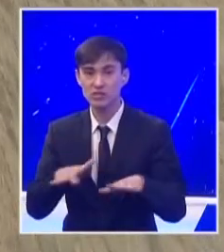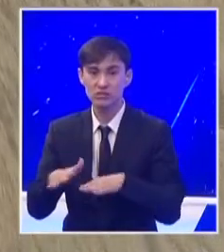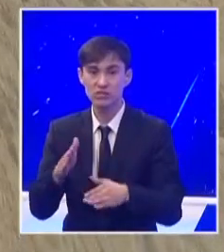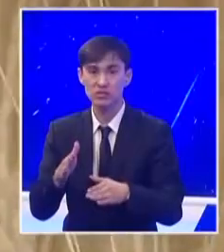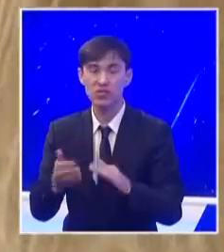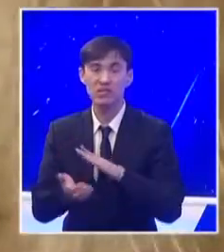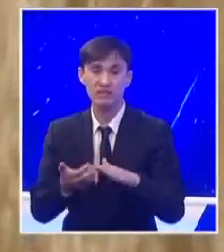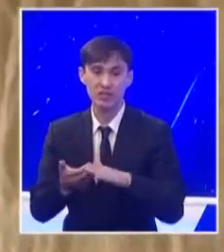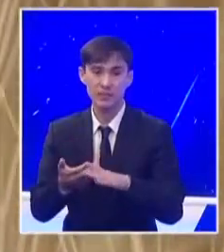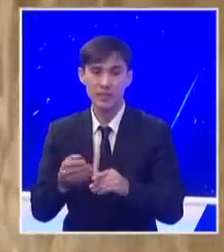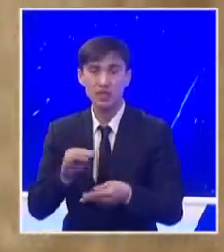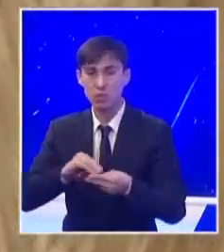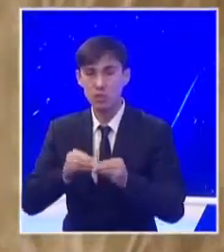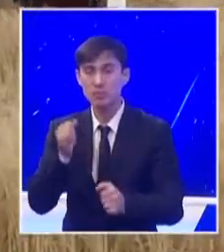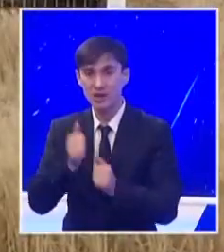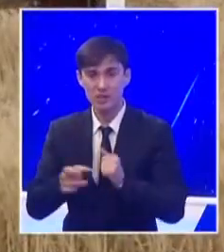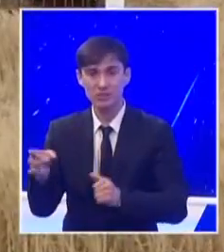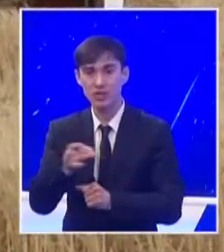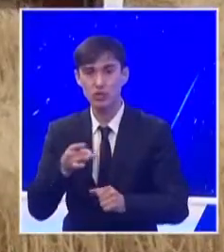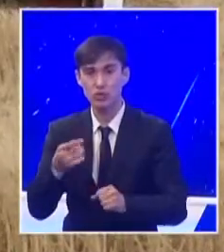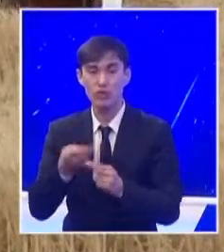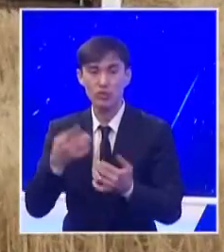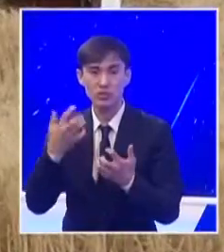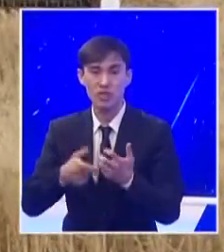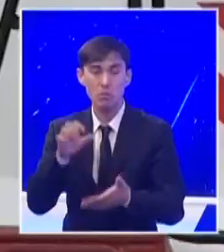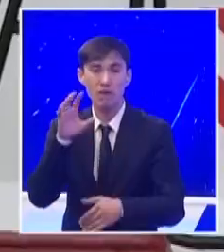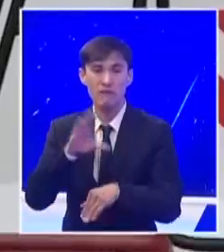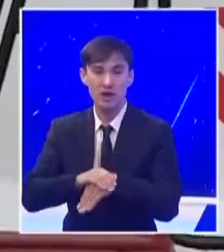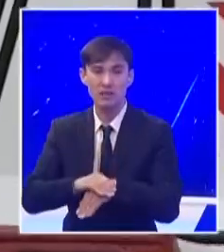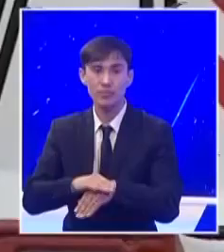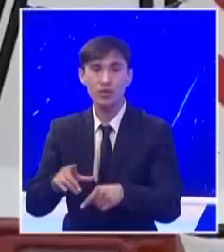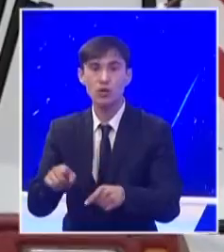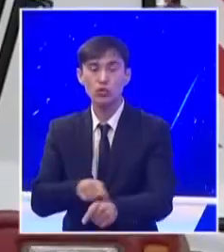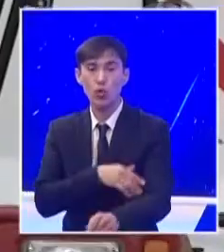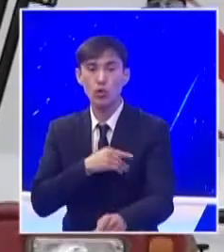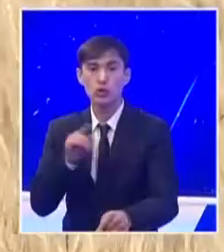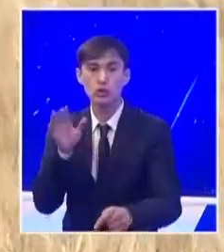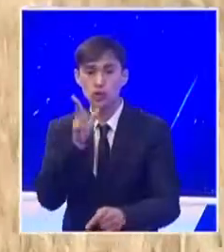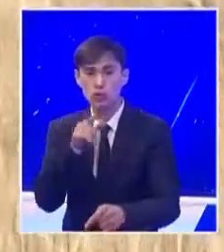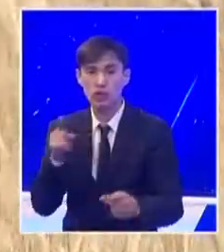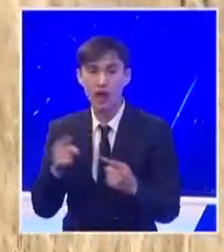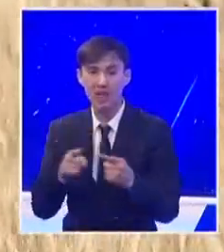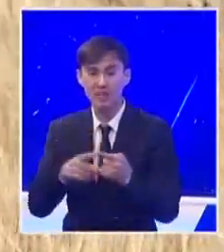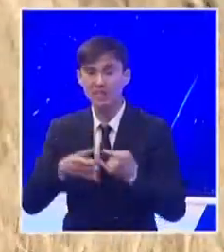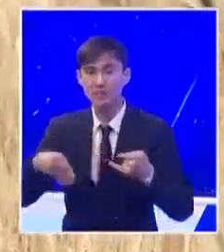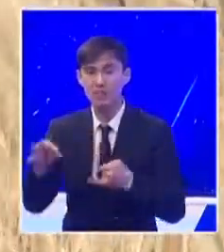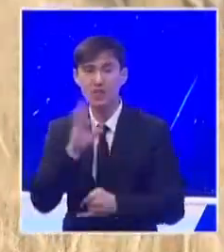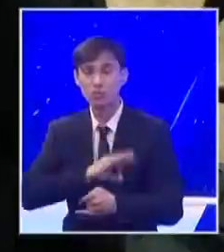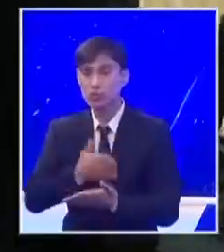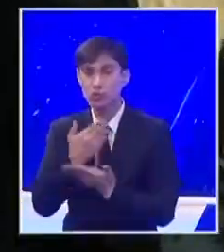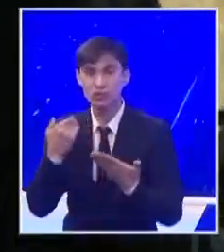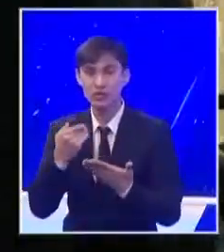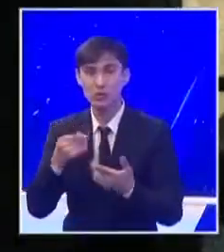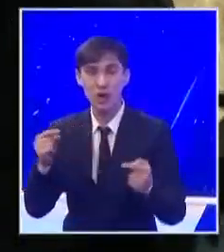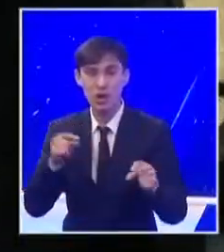И эта проблема присуща для каждого региона. В том числе и по фактам долгосрочной аренды земли, неиспользуемой по назначению. Участники